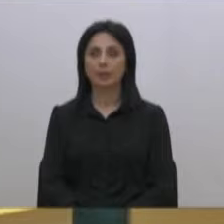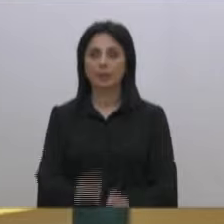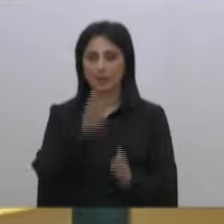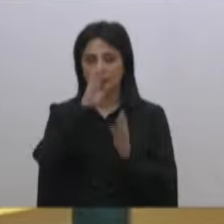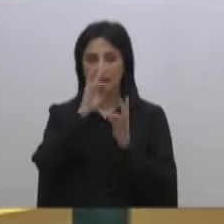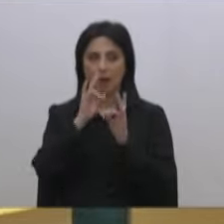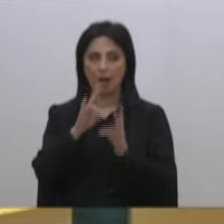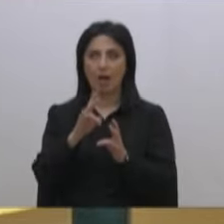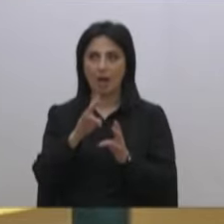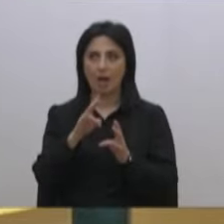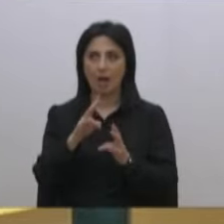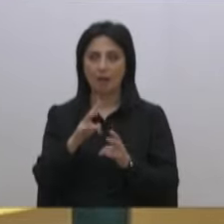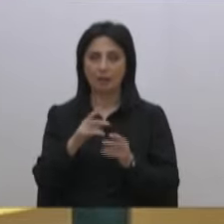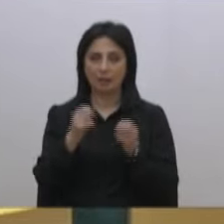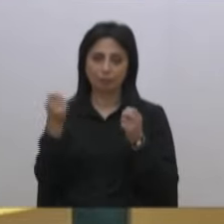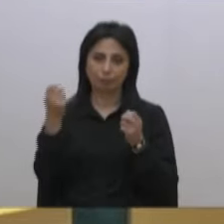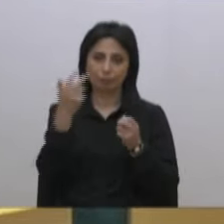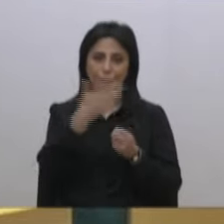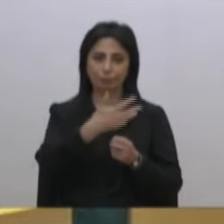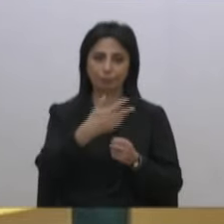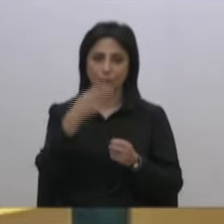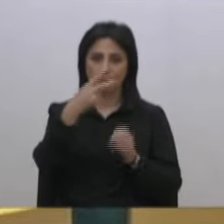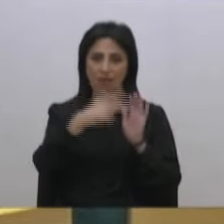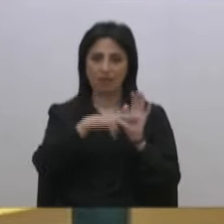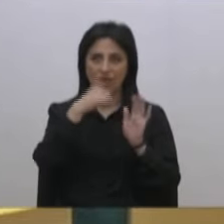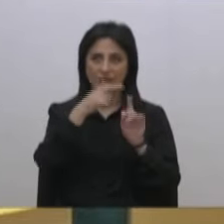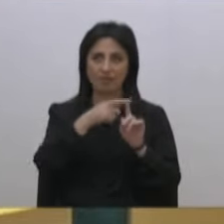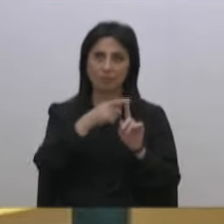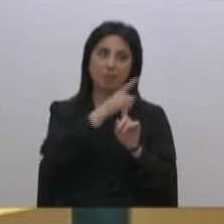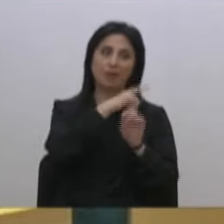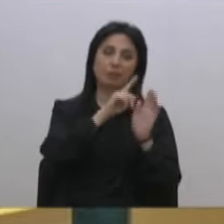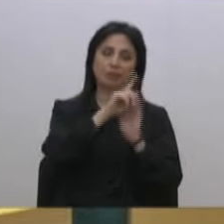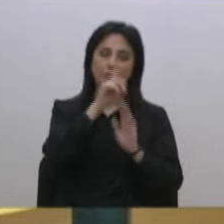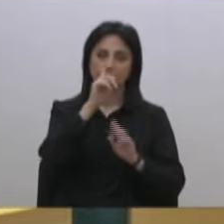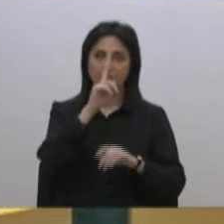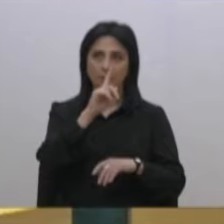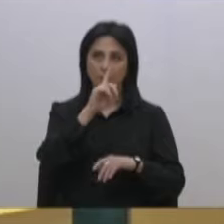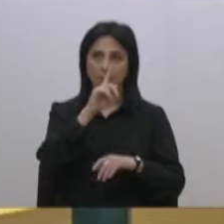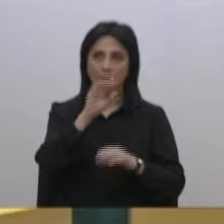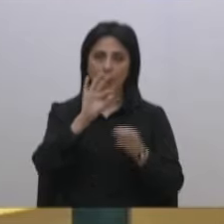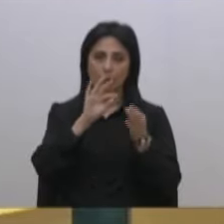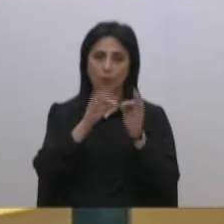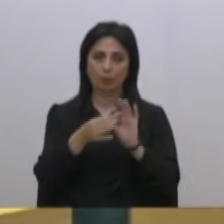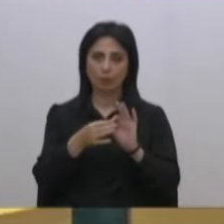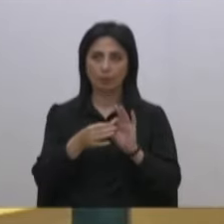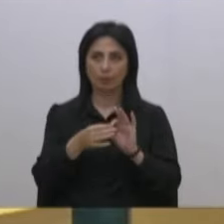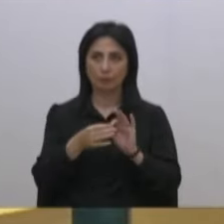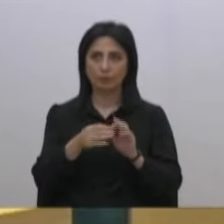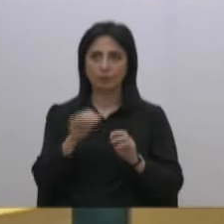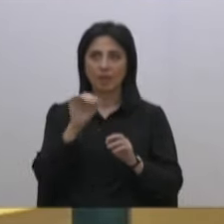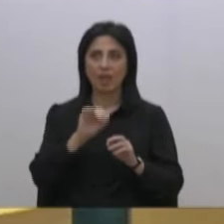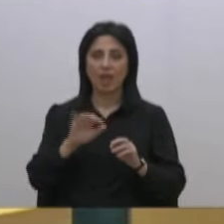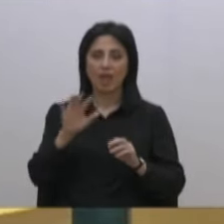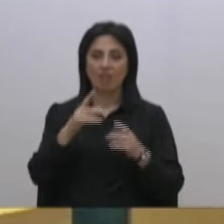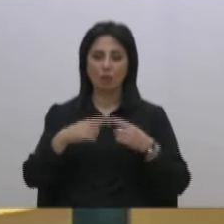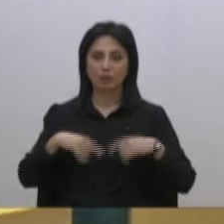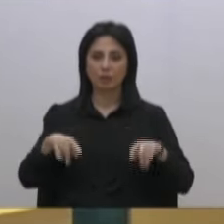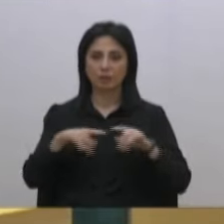ღალატის ქრონიკა 2008 წლიდან მანამდე იწყება მაგრამ კონკრეტულად